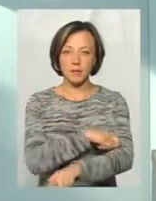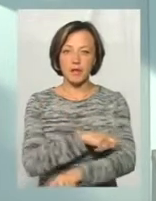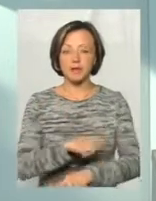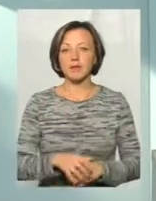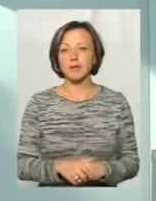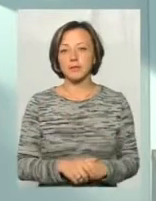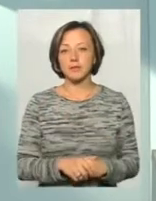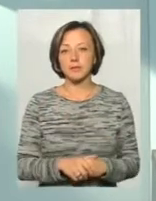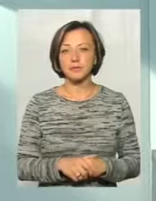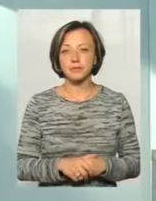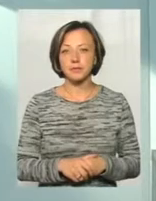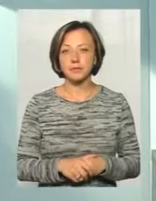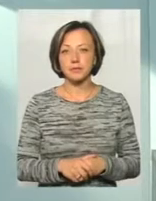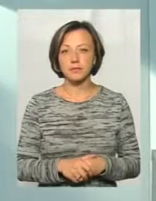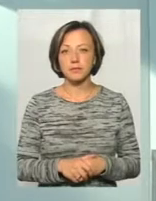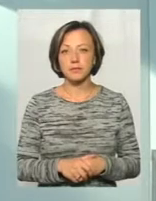майже